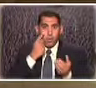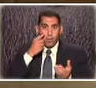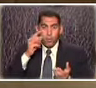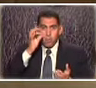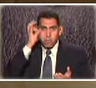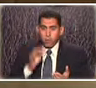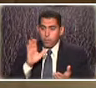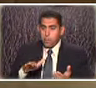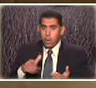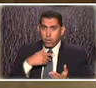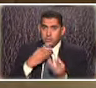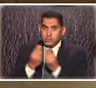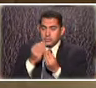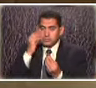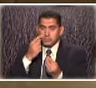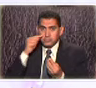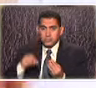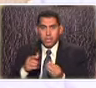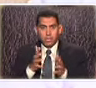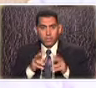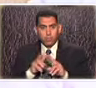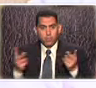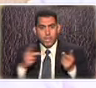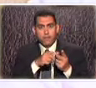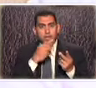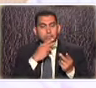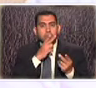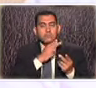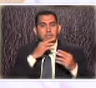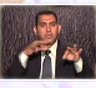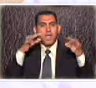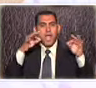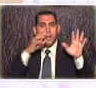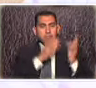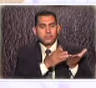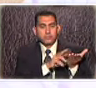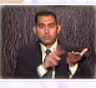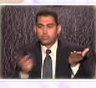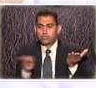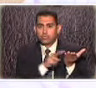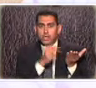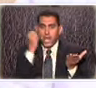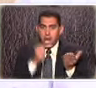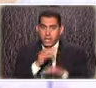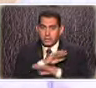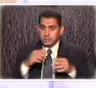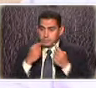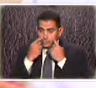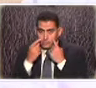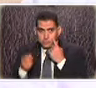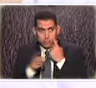بالواقع نعم ف دعنا نتفق ان نقصد بالمثاليه هذا المعنى الواقعيه ايضا لها